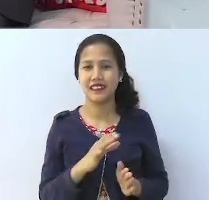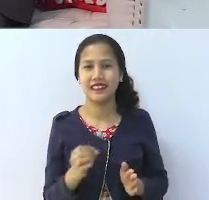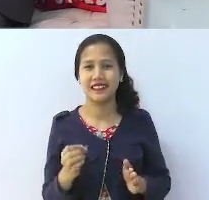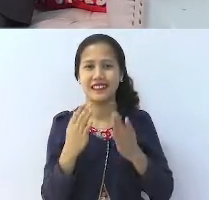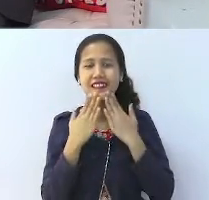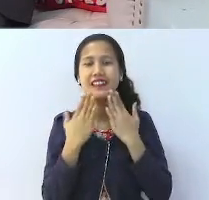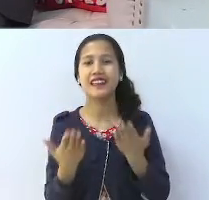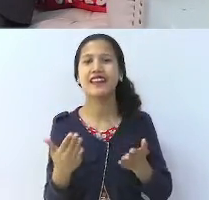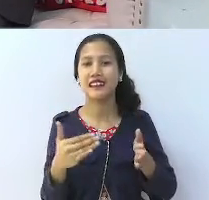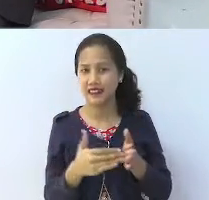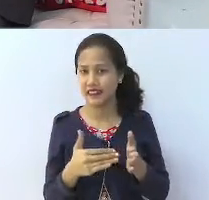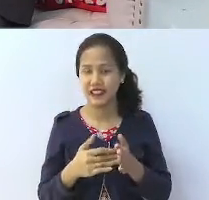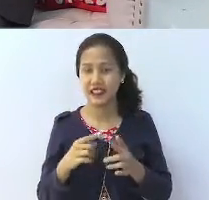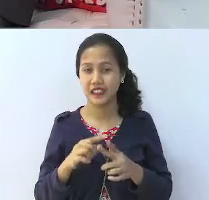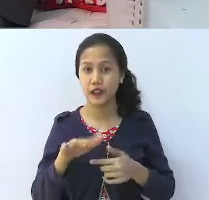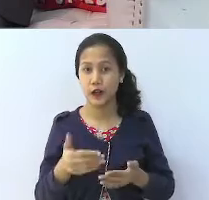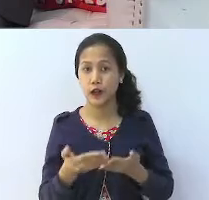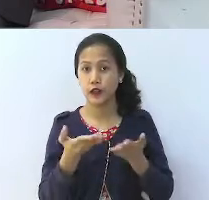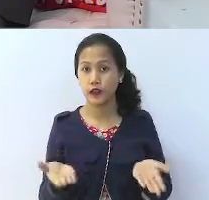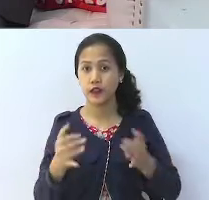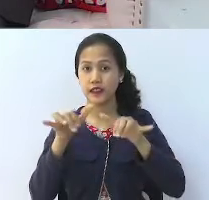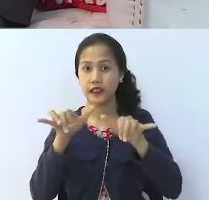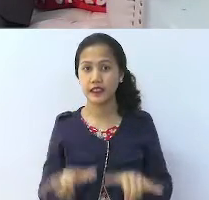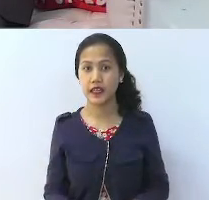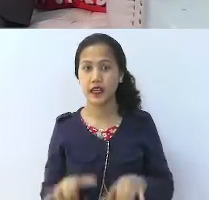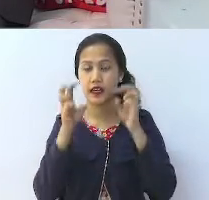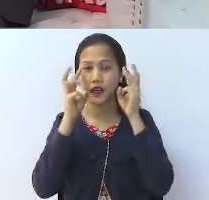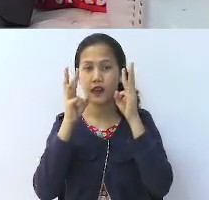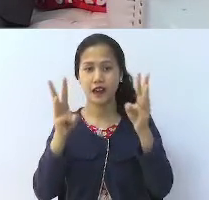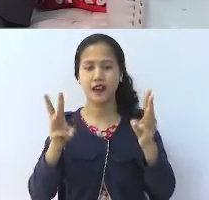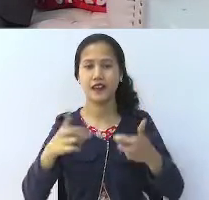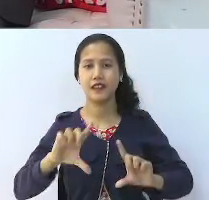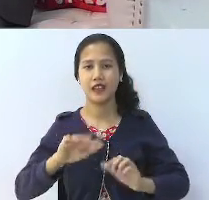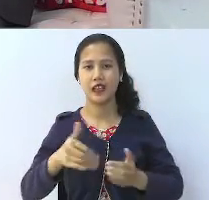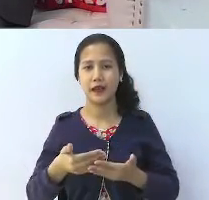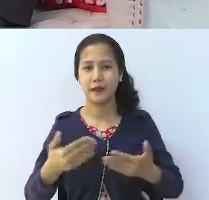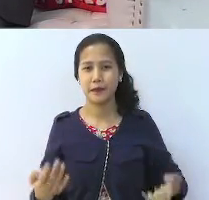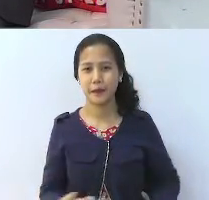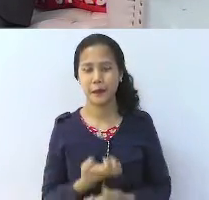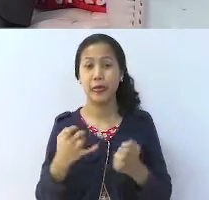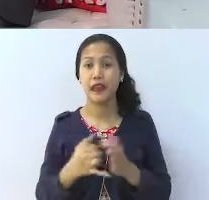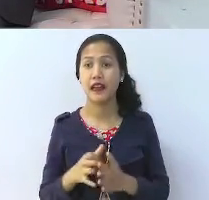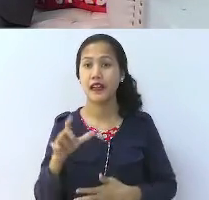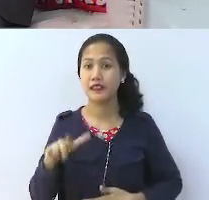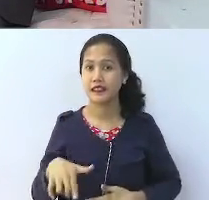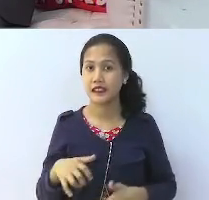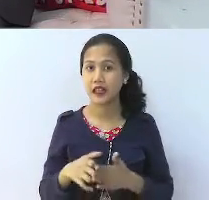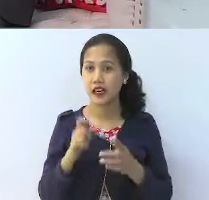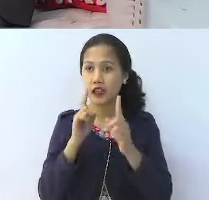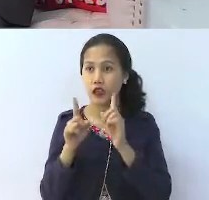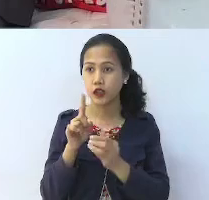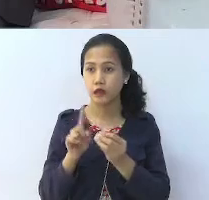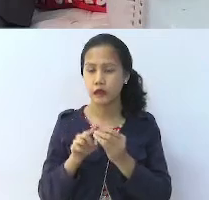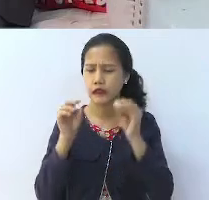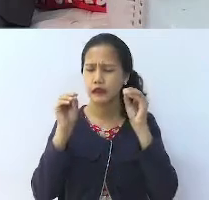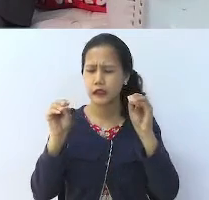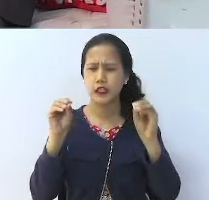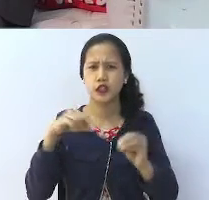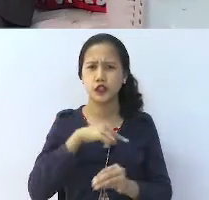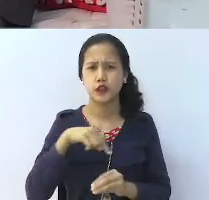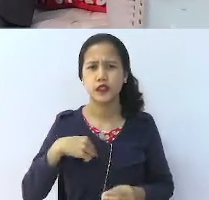Alright, sige mga kapatid. Tuloy-tuloy na po tayo sa ating programang Impormasyon Pangkalusugan. Maraming salamat sa mga live viewers